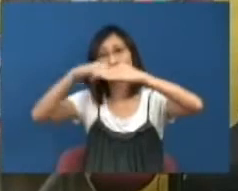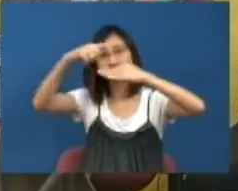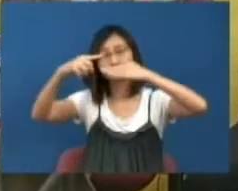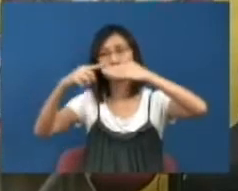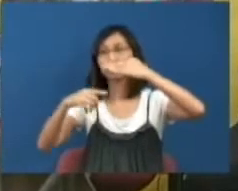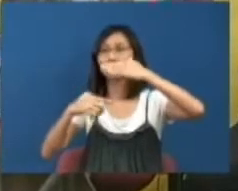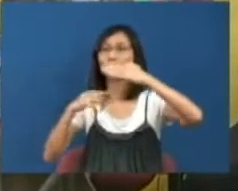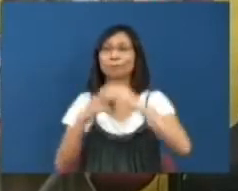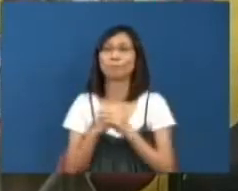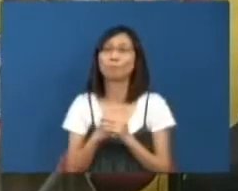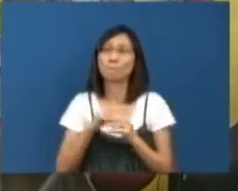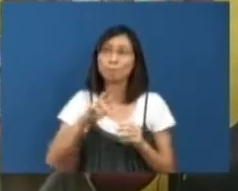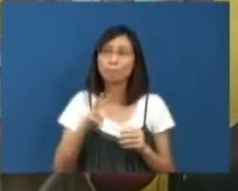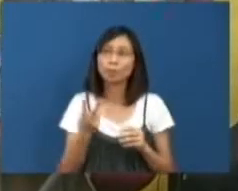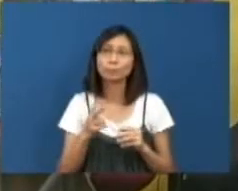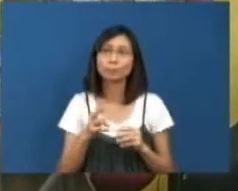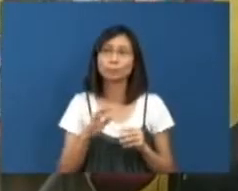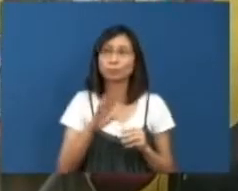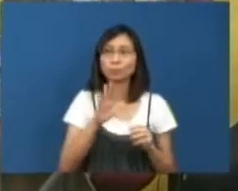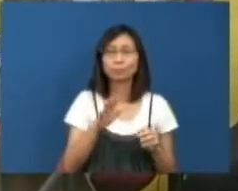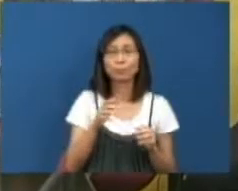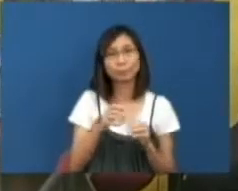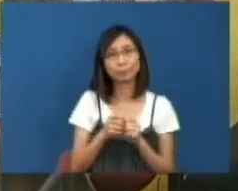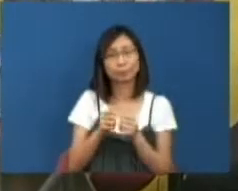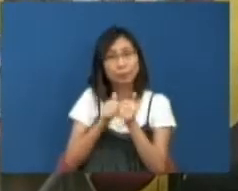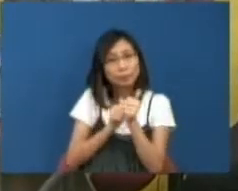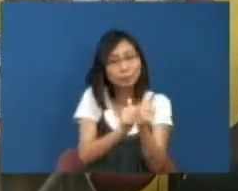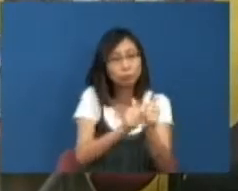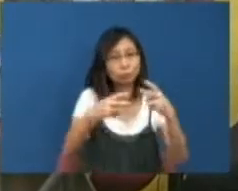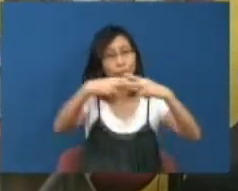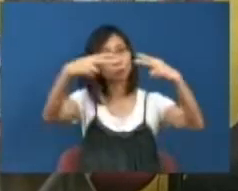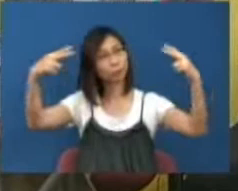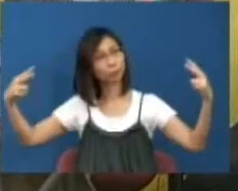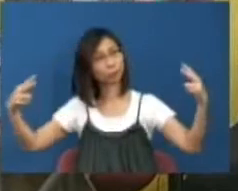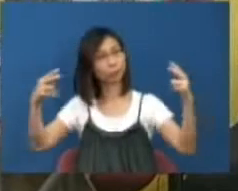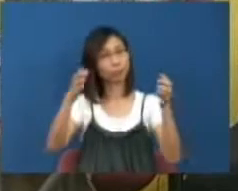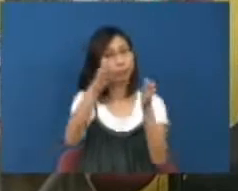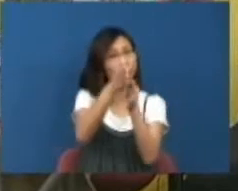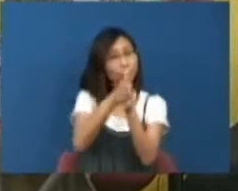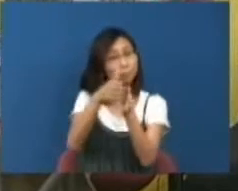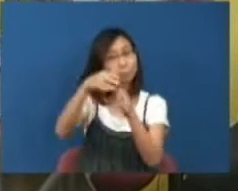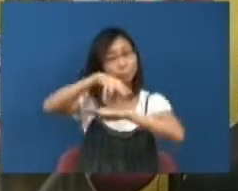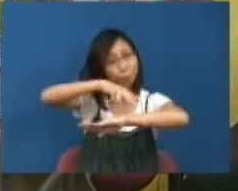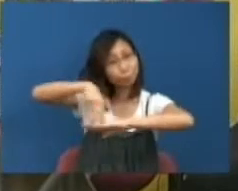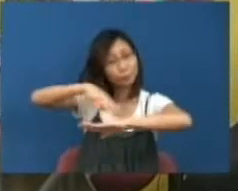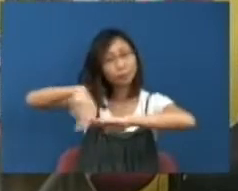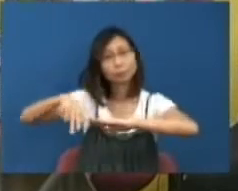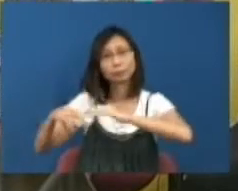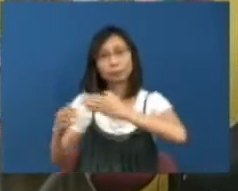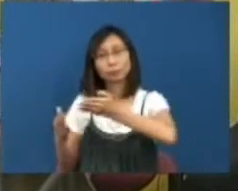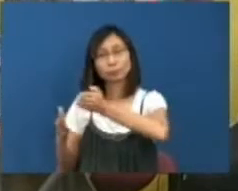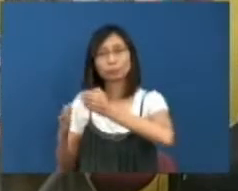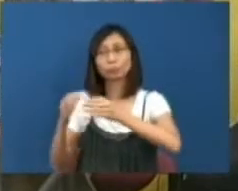嘅，咁啊變咗，即係你跟住個橋， 係咯， 旁邊就可以一串咁樣裝，咁係可